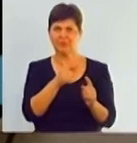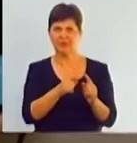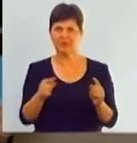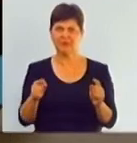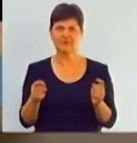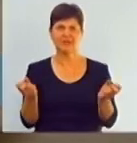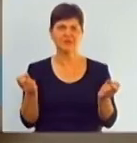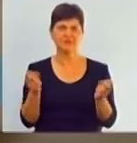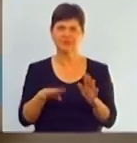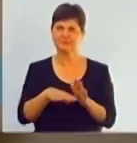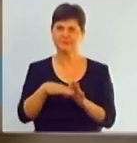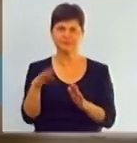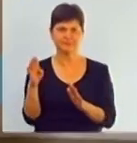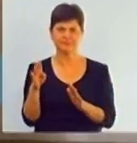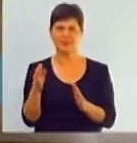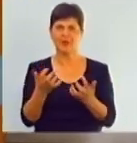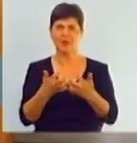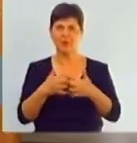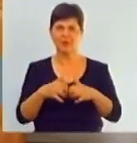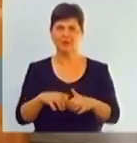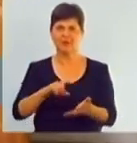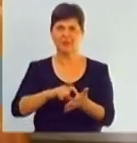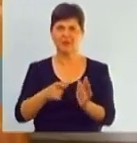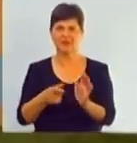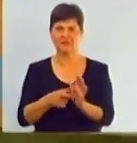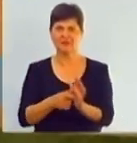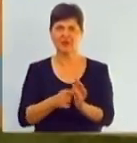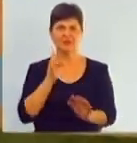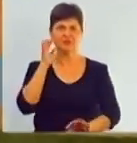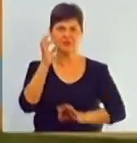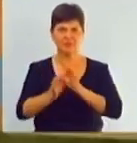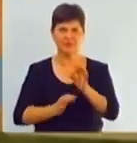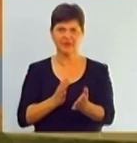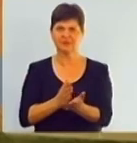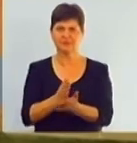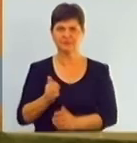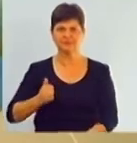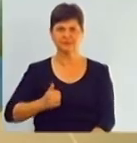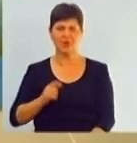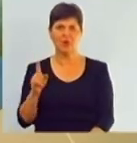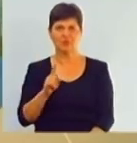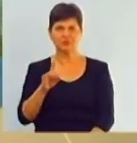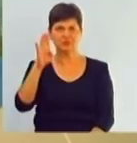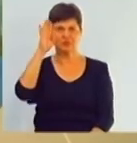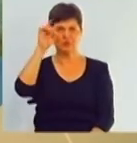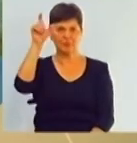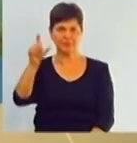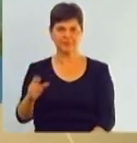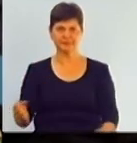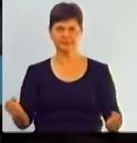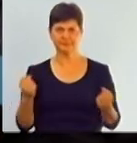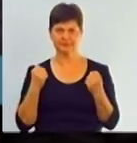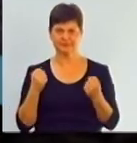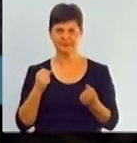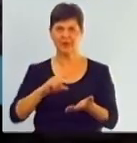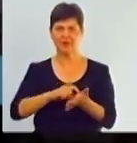прохідності. Також тут обладнані всі приміщення для цілодобового чергування караулу. Аби бійці були у добрій фізичній формі, для них облаштували спортивну